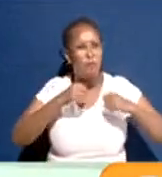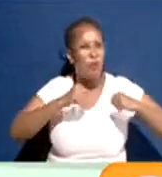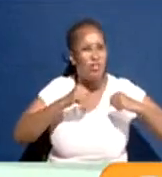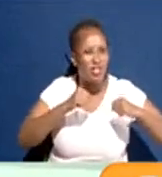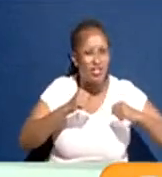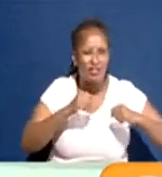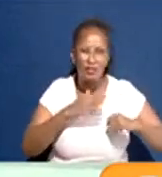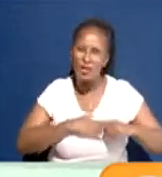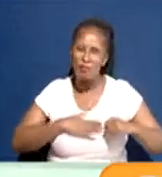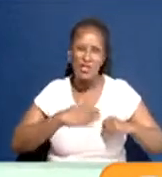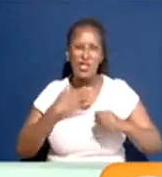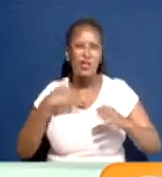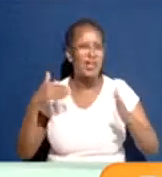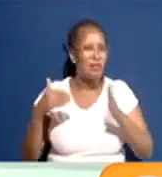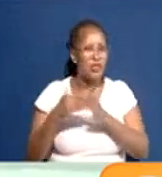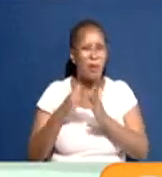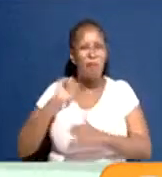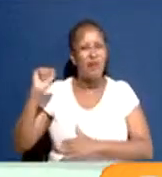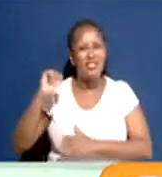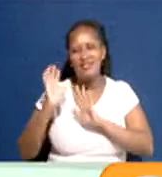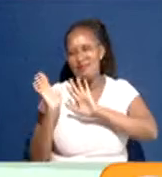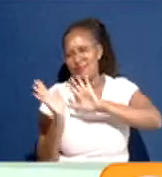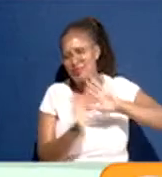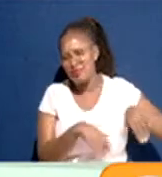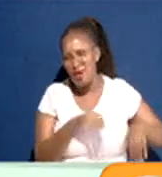Anyway, wacha nisilete siasa ingine ambayo.